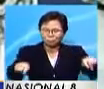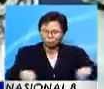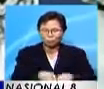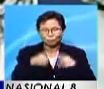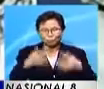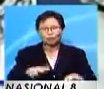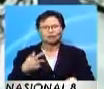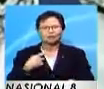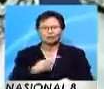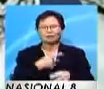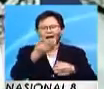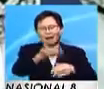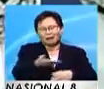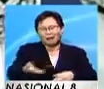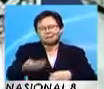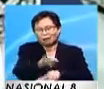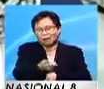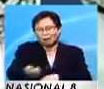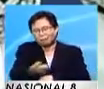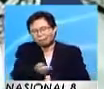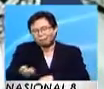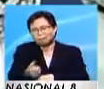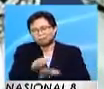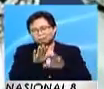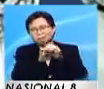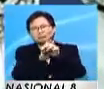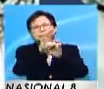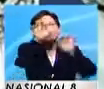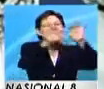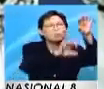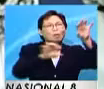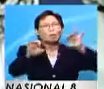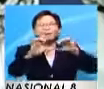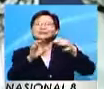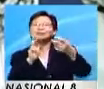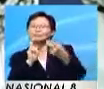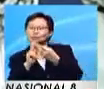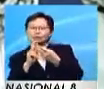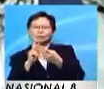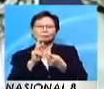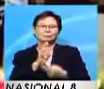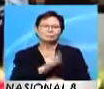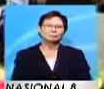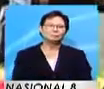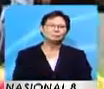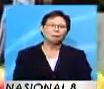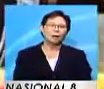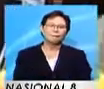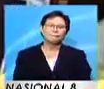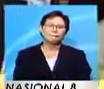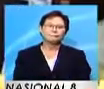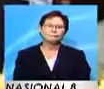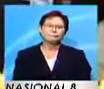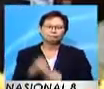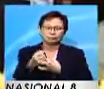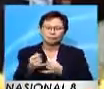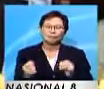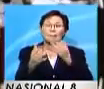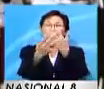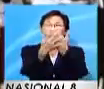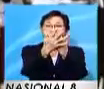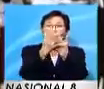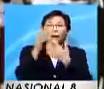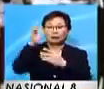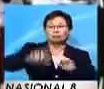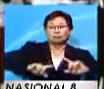memperlengkapkan lagi peralatanlah ya peralatan sebagai kesesuaian yang yang diperkatakan tadi jabatan penjara